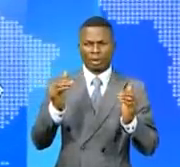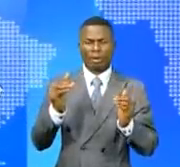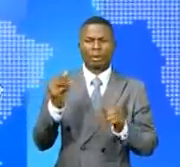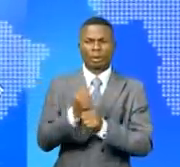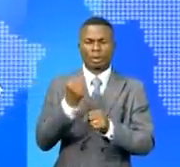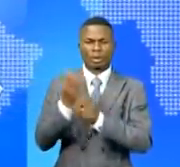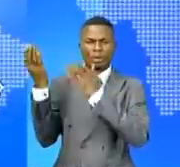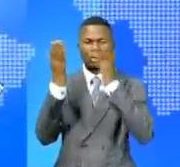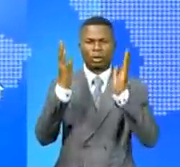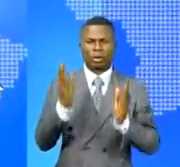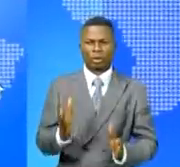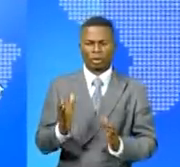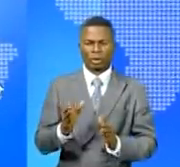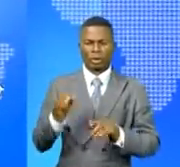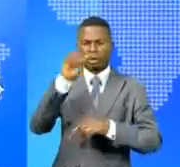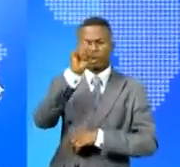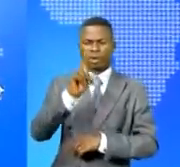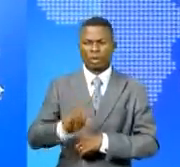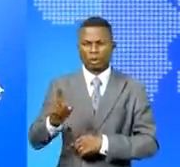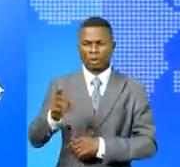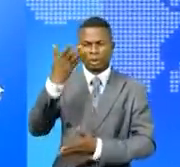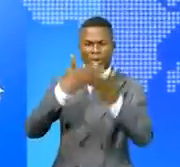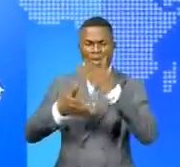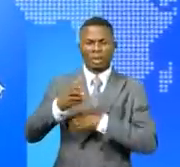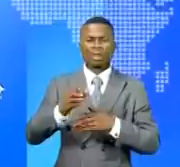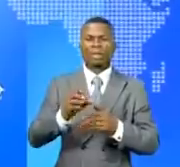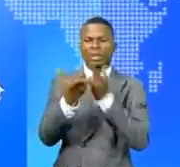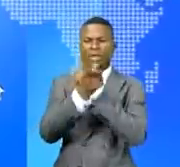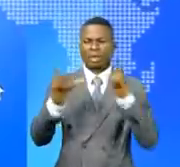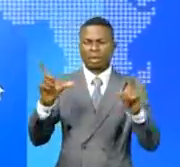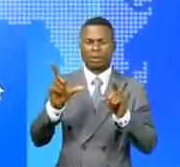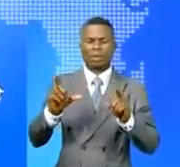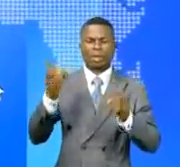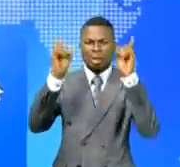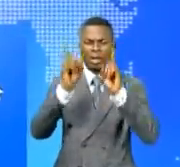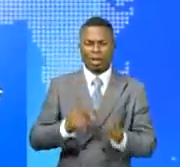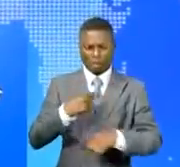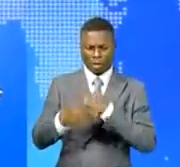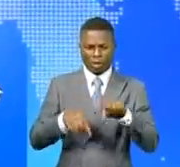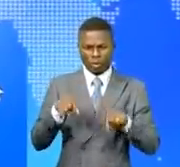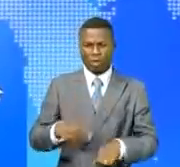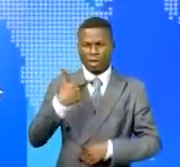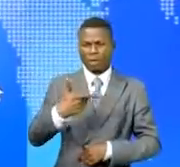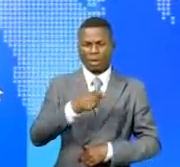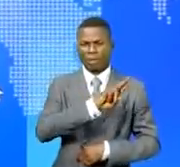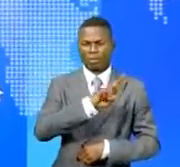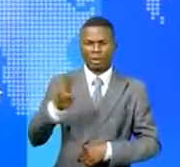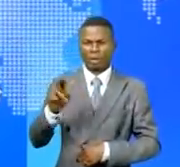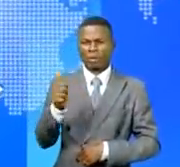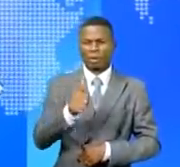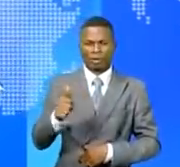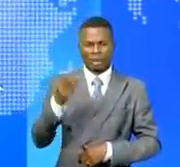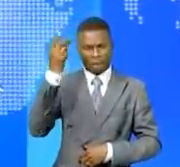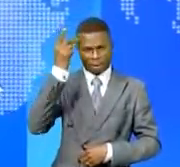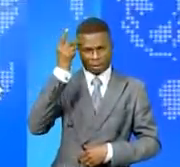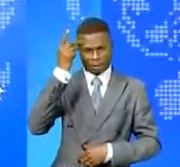trafics commerciaux sur la zone de libre-échange africaine ont débuté ce mardi 20 avril 2021 à Kinshasa.